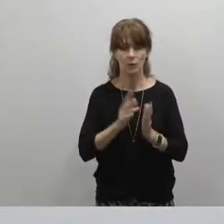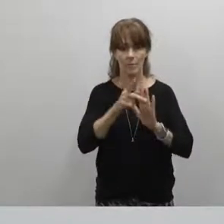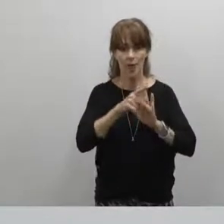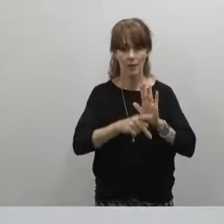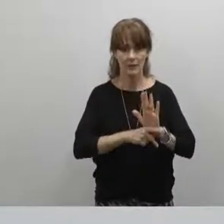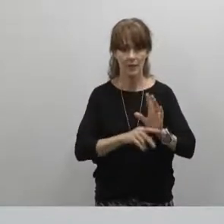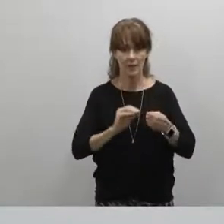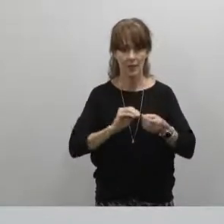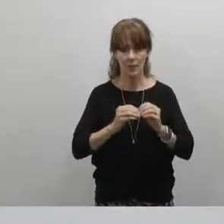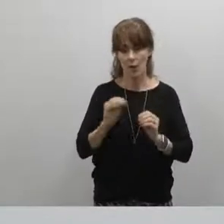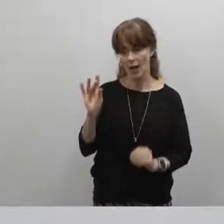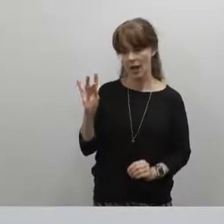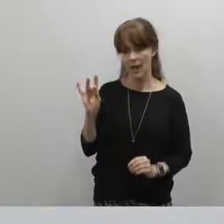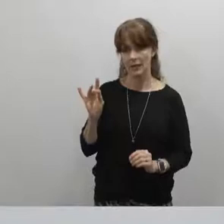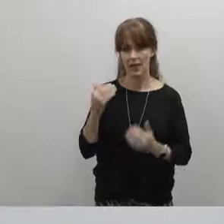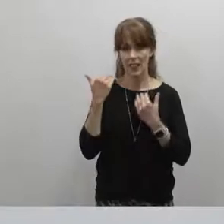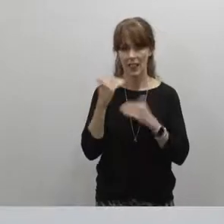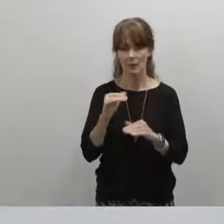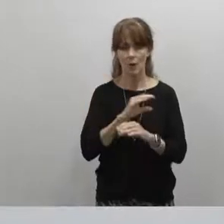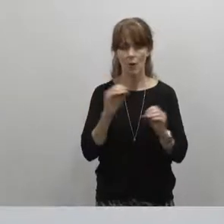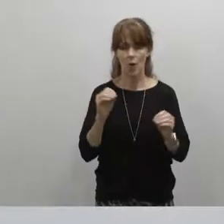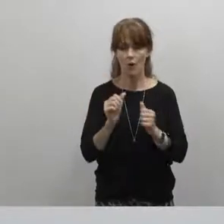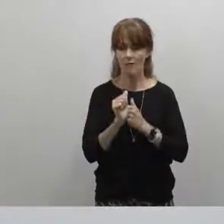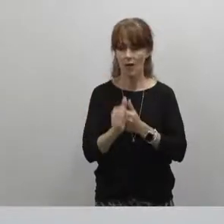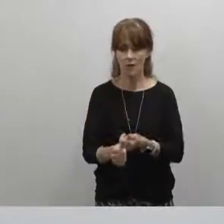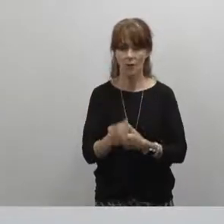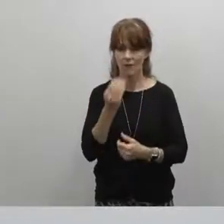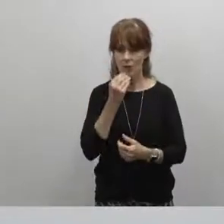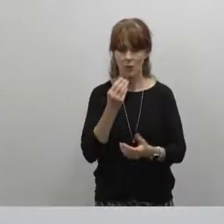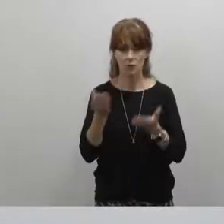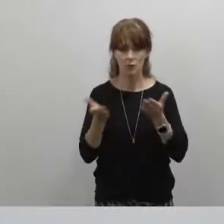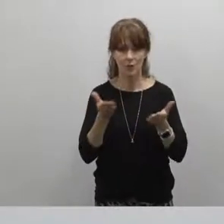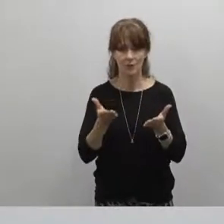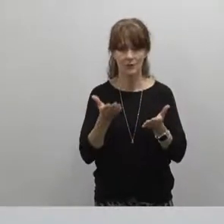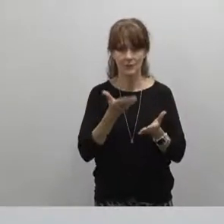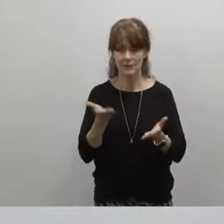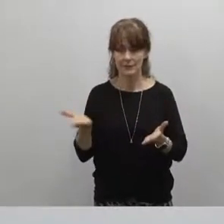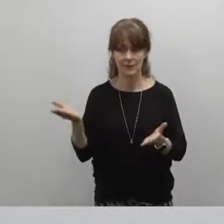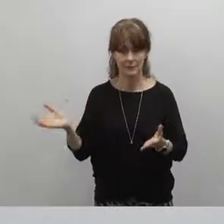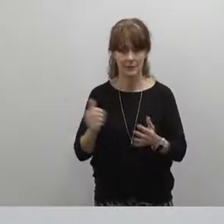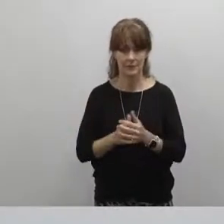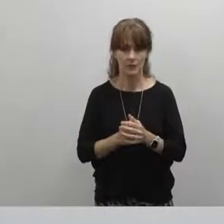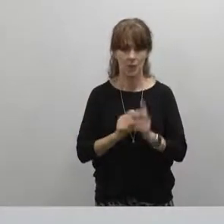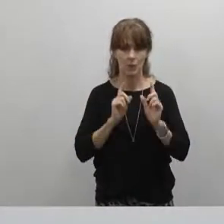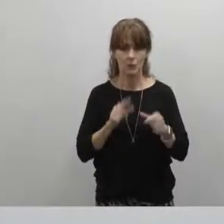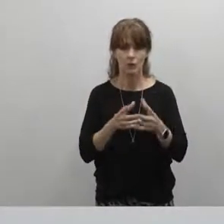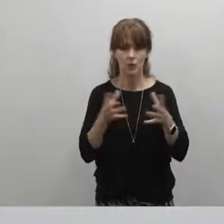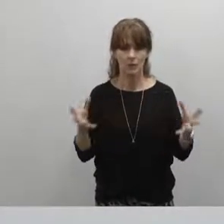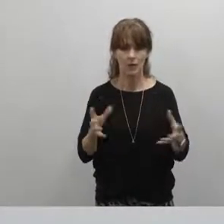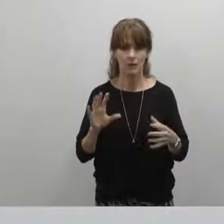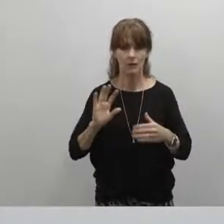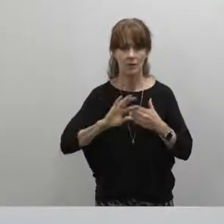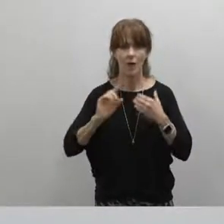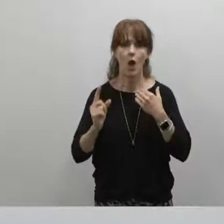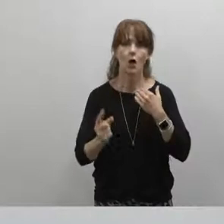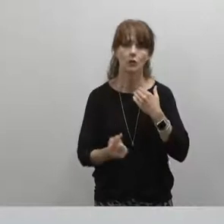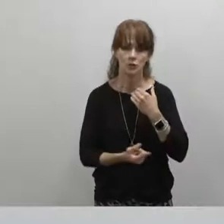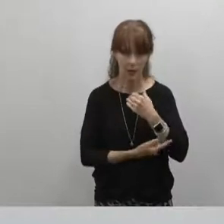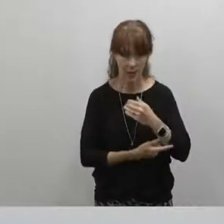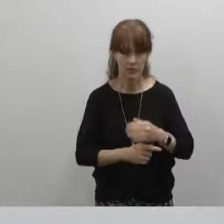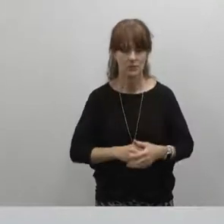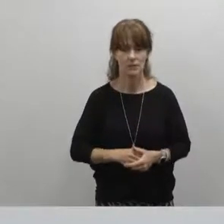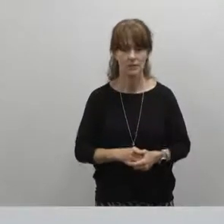មឲ្យត្រឹមត្រូវហើយគឺថាអត់មានធ្វើការយកចិត្តទុកដាក់អ្វី